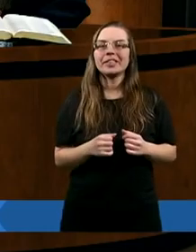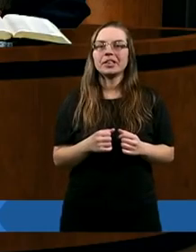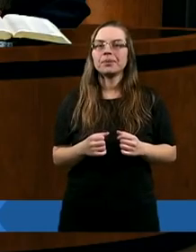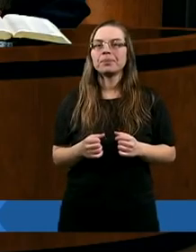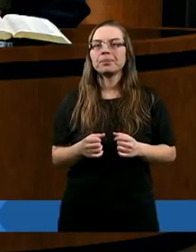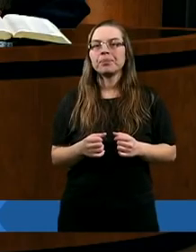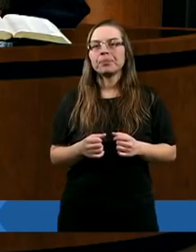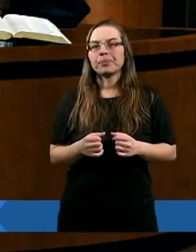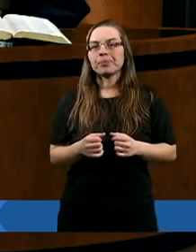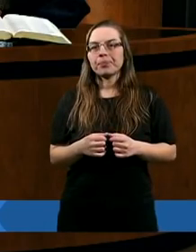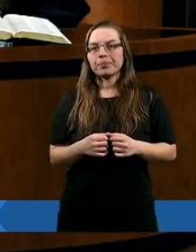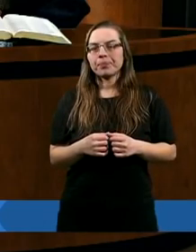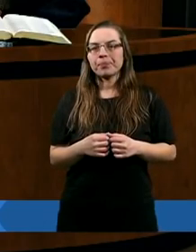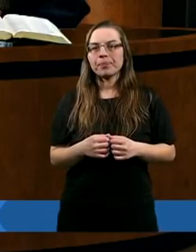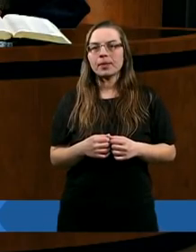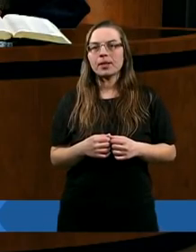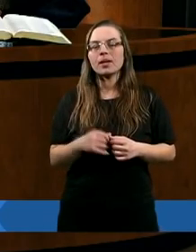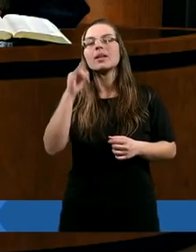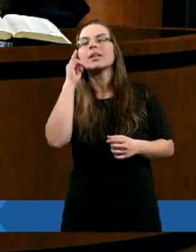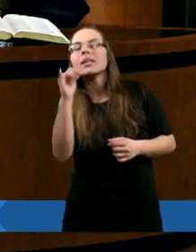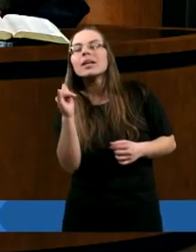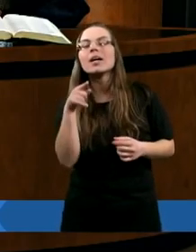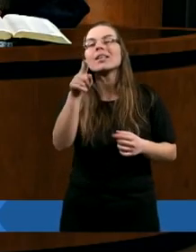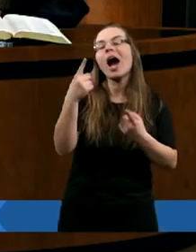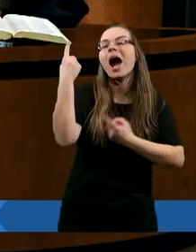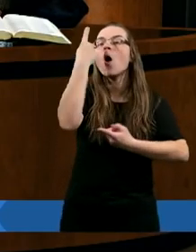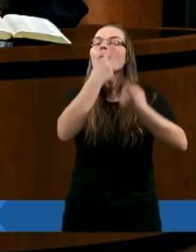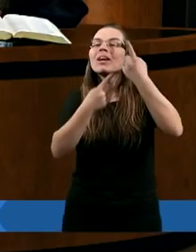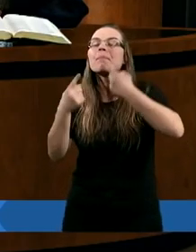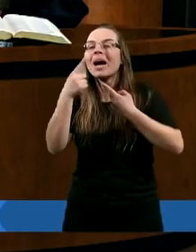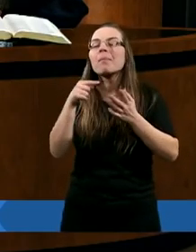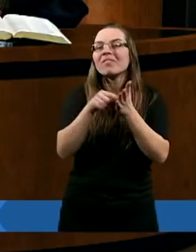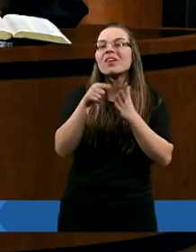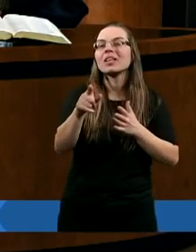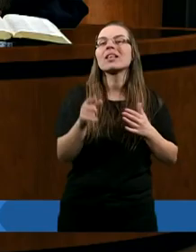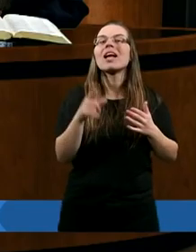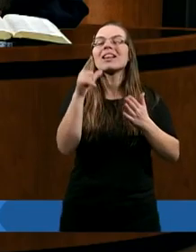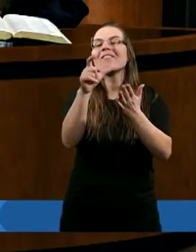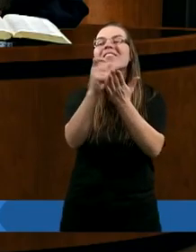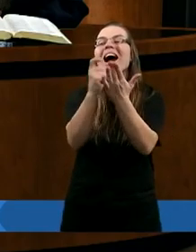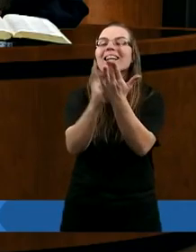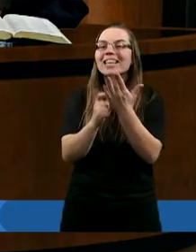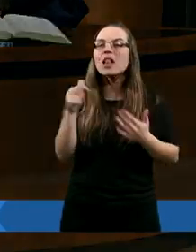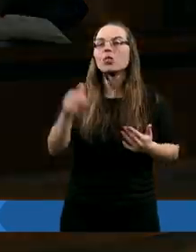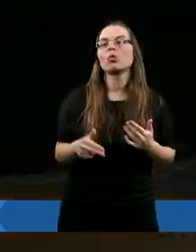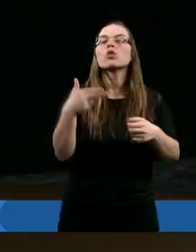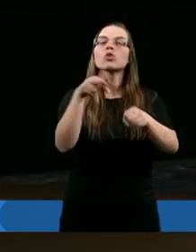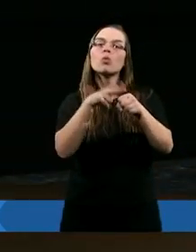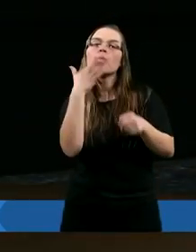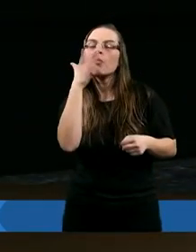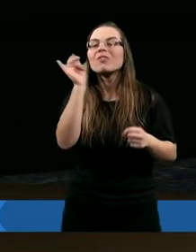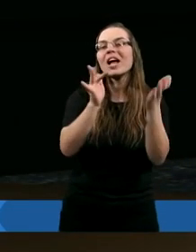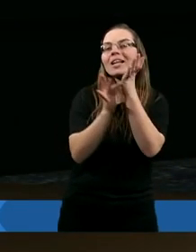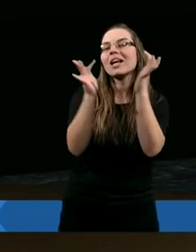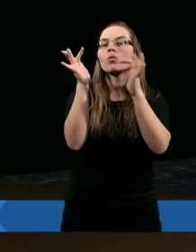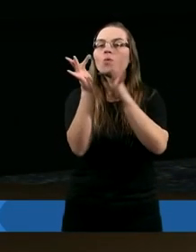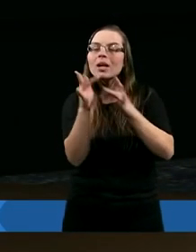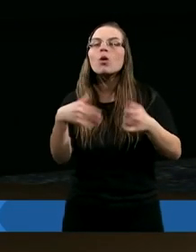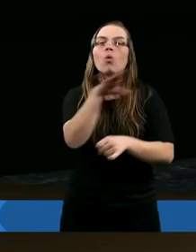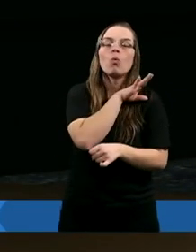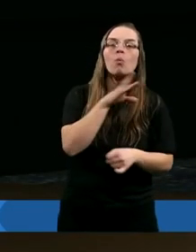interpretacją takiego na przykład wersetu, który mówi, że Jezus